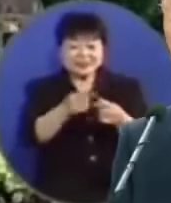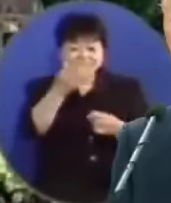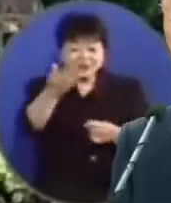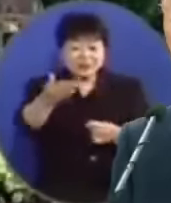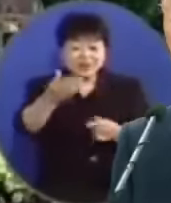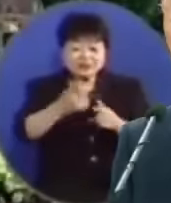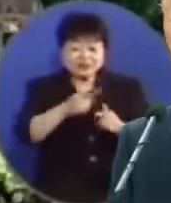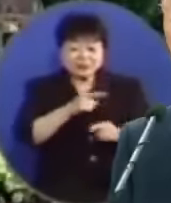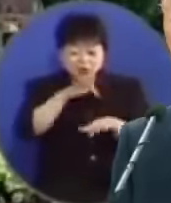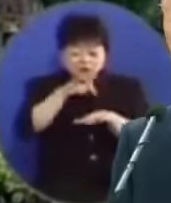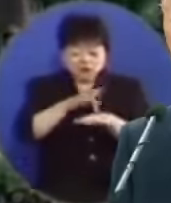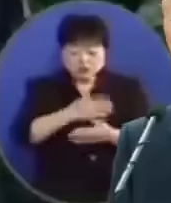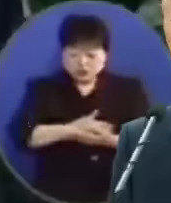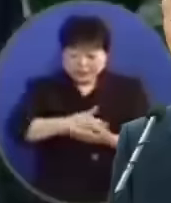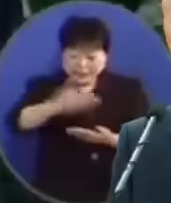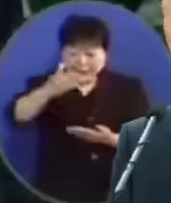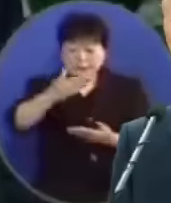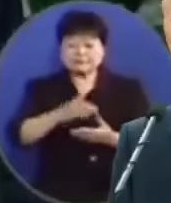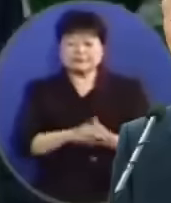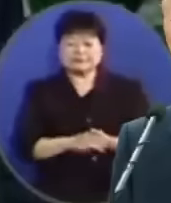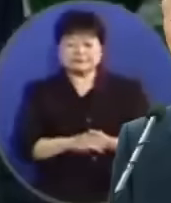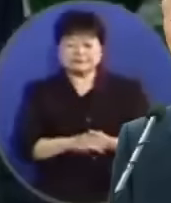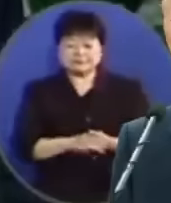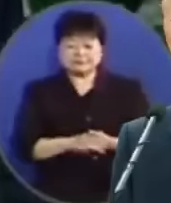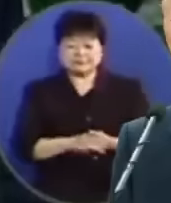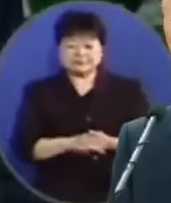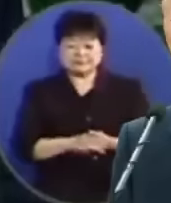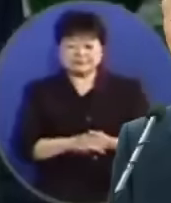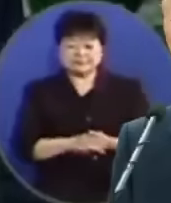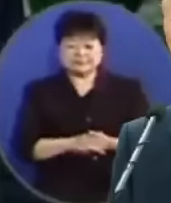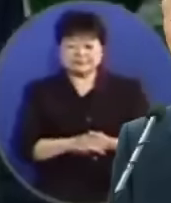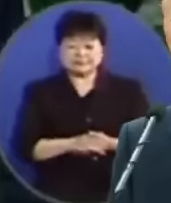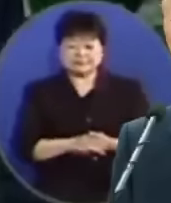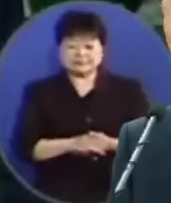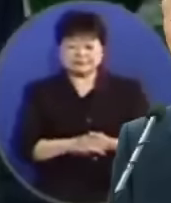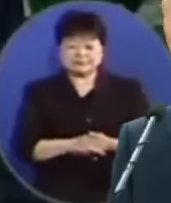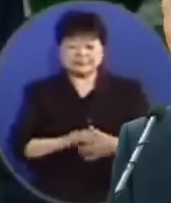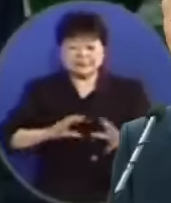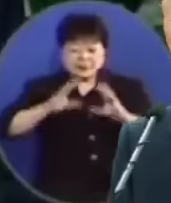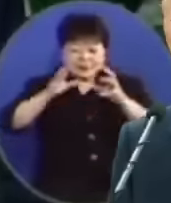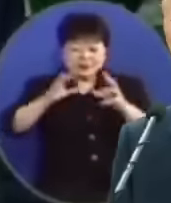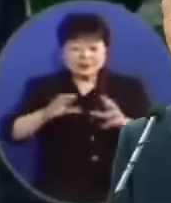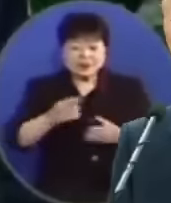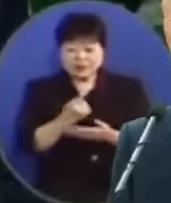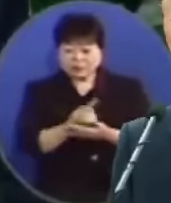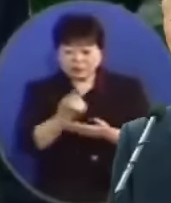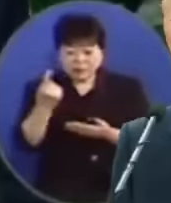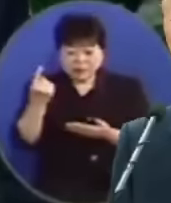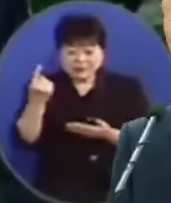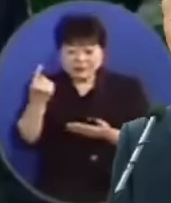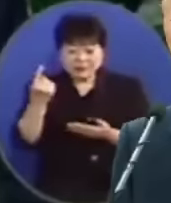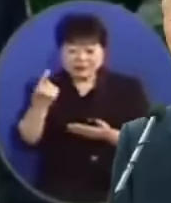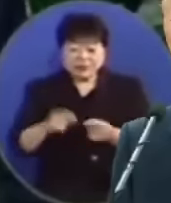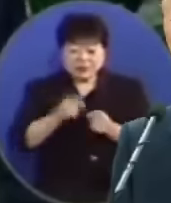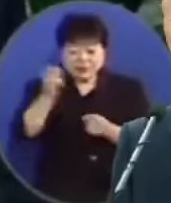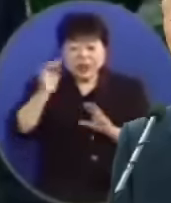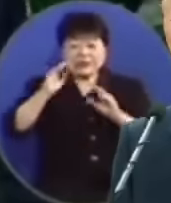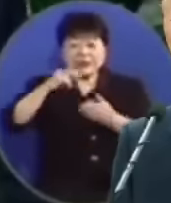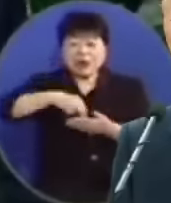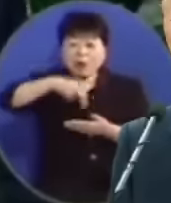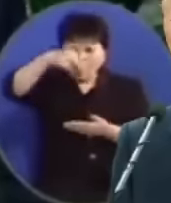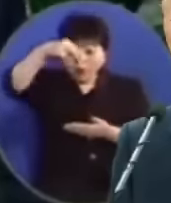너희가 내 이름으로 귀신을 쫓아내라 했습니다. 아, 이제 세상 할 떠나서 영원한